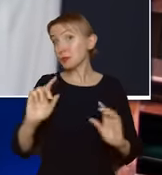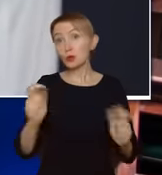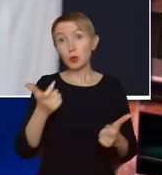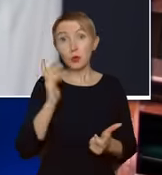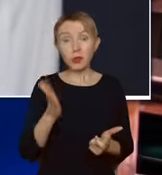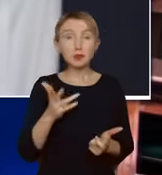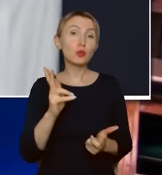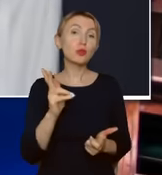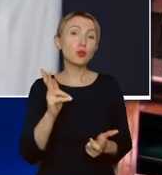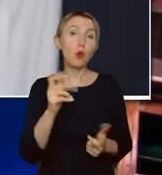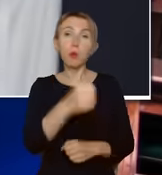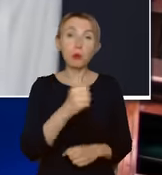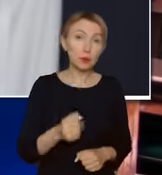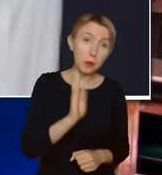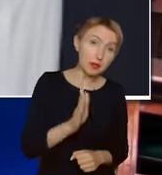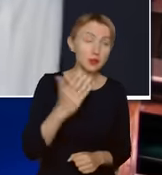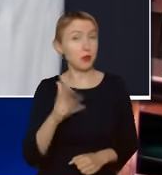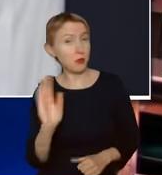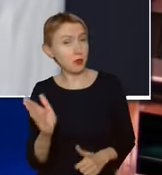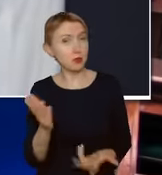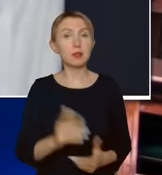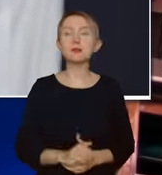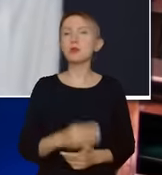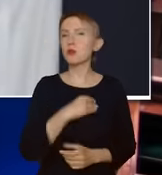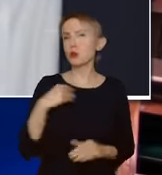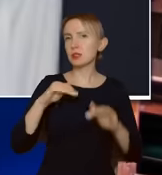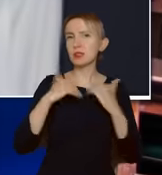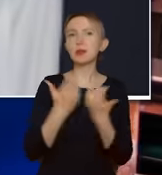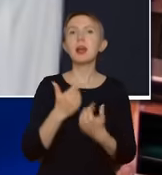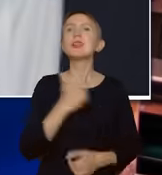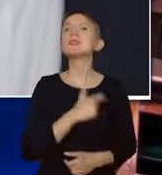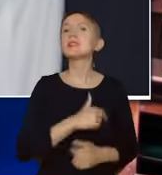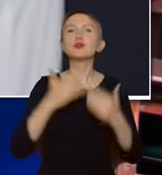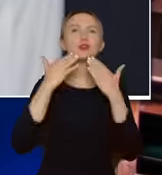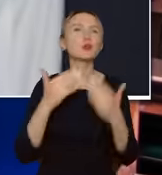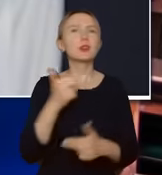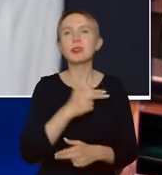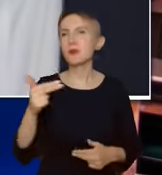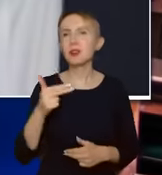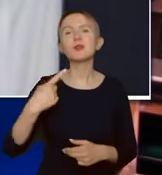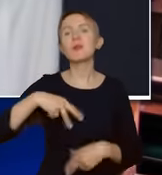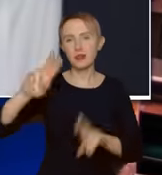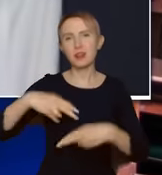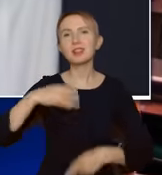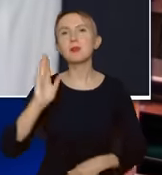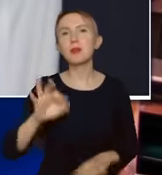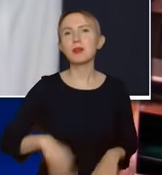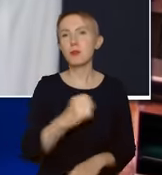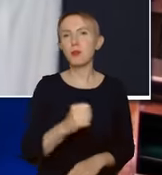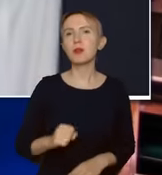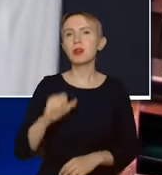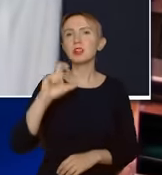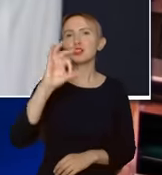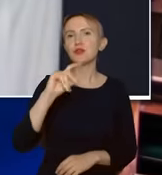kto będzie posłem, a kto nie będzie posłem w polskim Sejmie. Bardzo serdecznie dziękuję. To są tematy i tak, do których będziemy jeszcze wracać. Pan poseł Sławomir Ćwik z